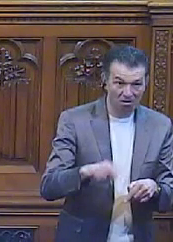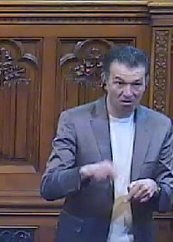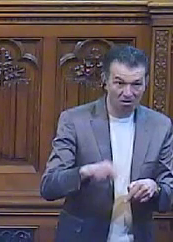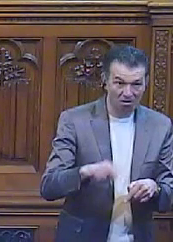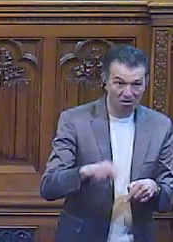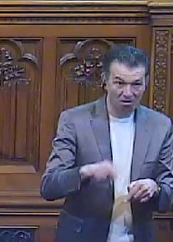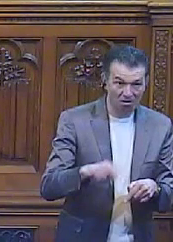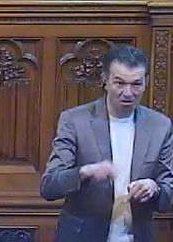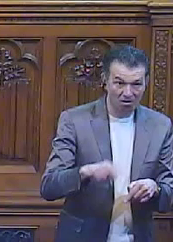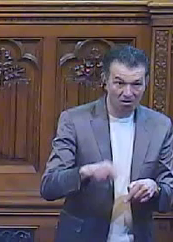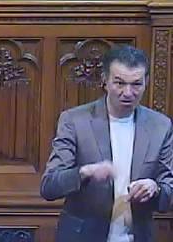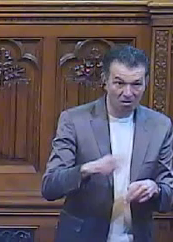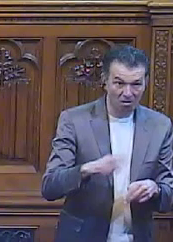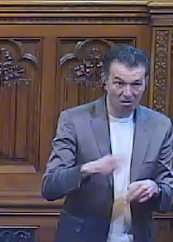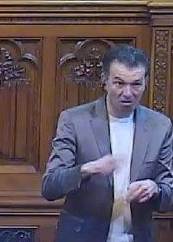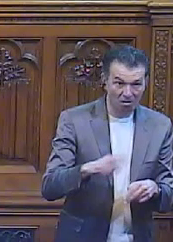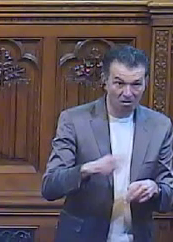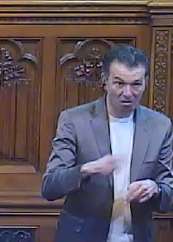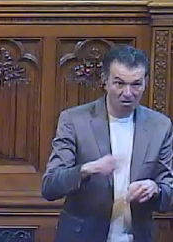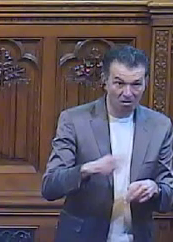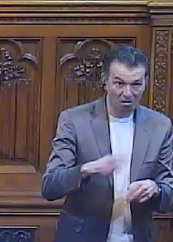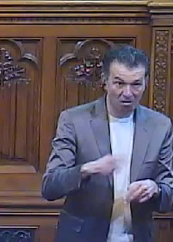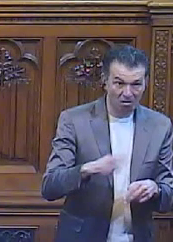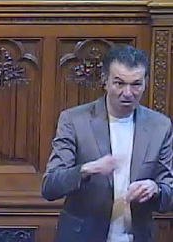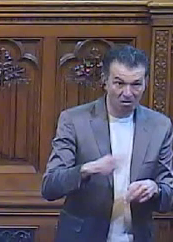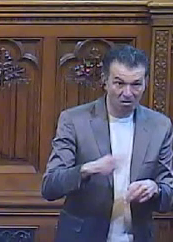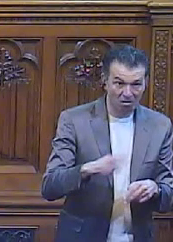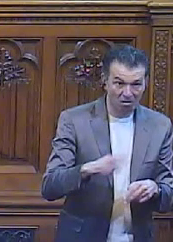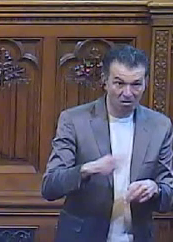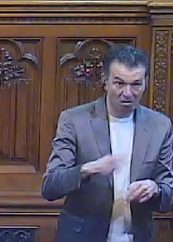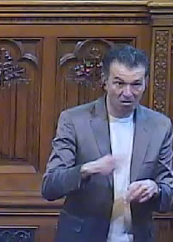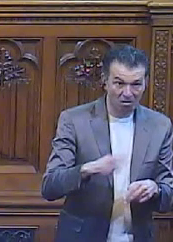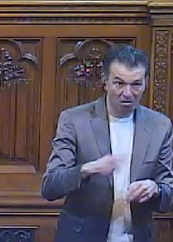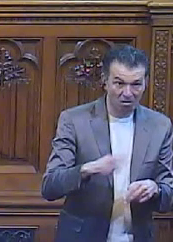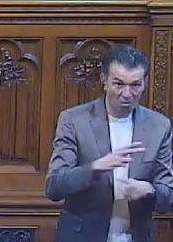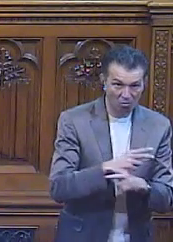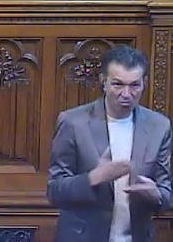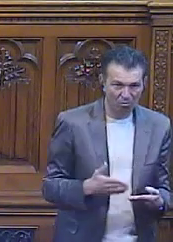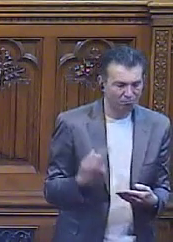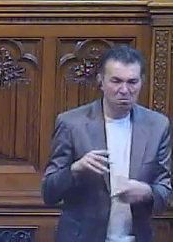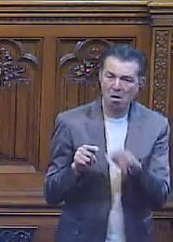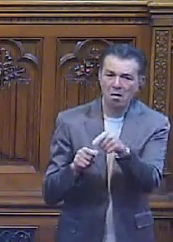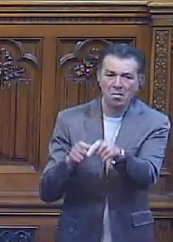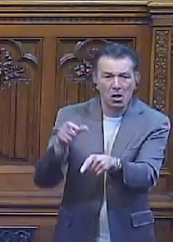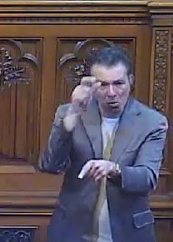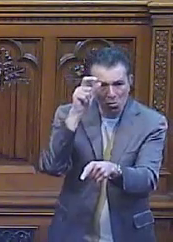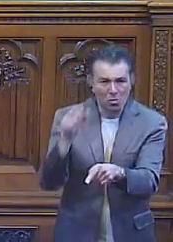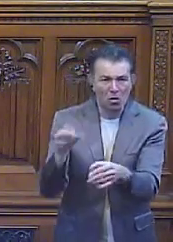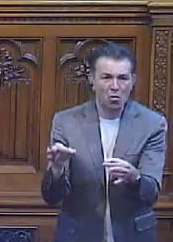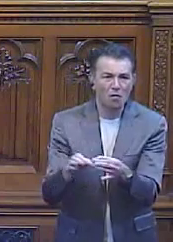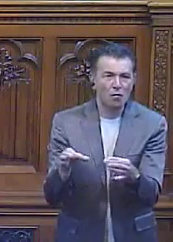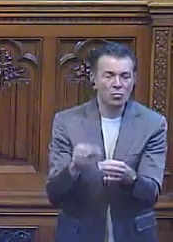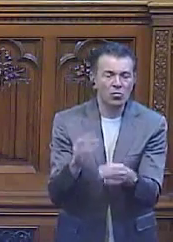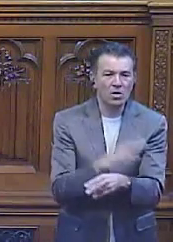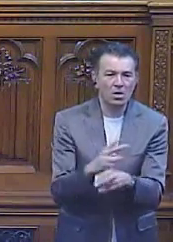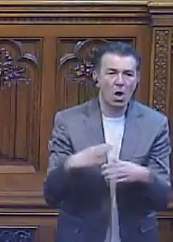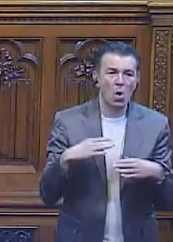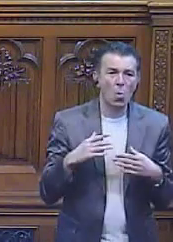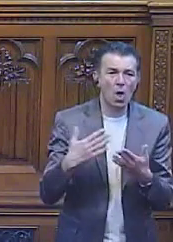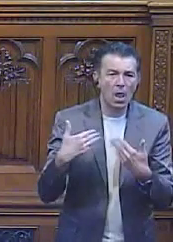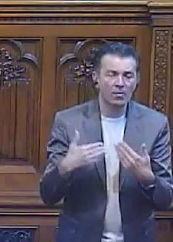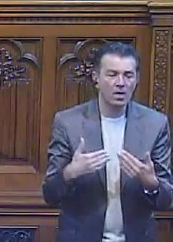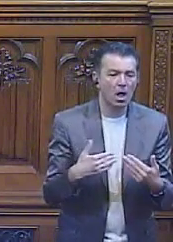wirklich niemand direkt aus dem Kriegsgebiet zu uns. Man ist in der Türkei. Die Türkei ist ein funktionierender Staat, ist ein Urlaubsland. Dann kommt man